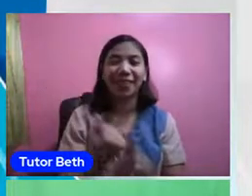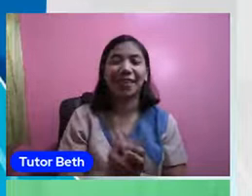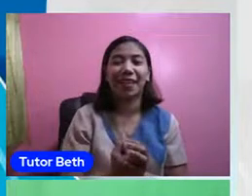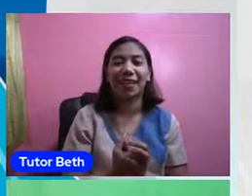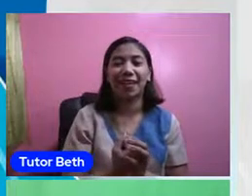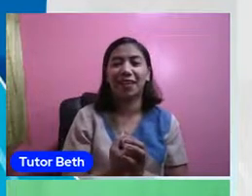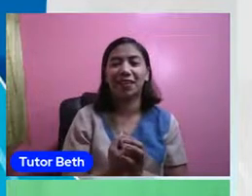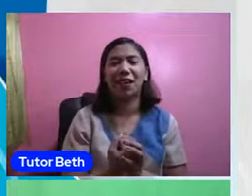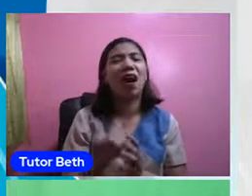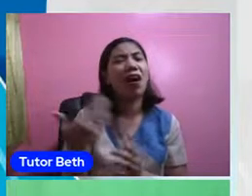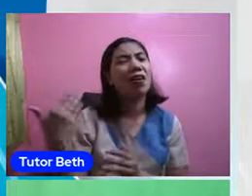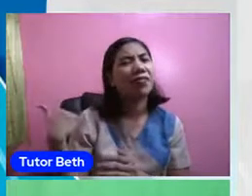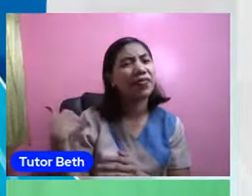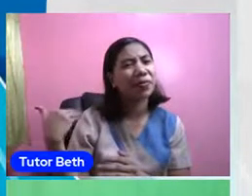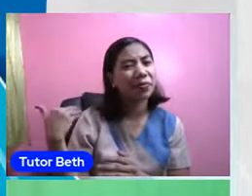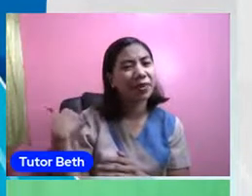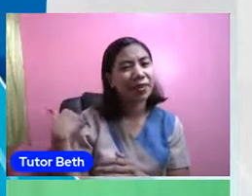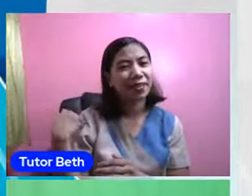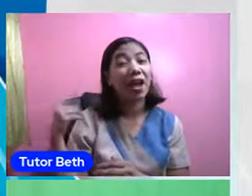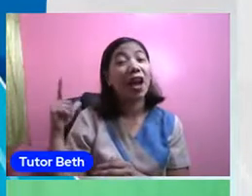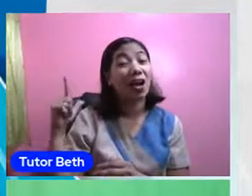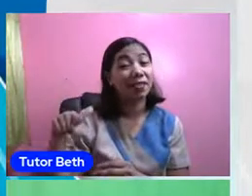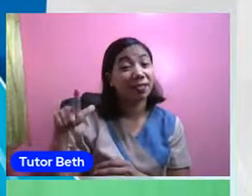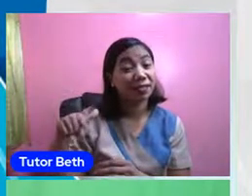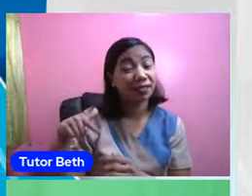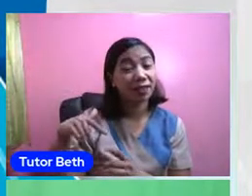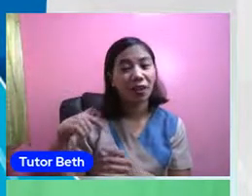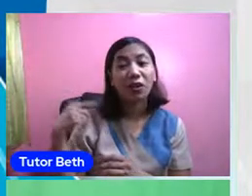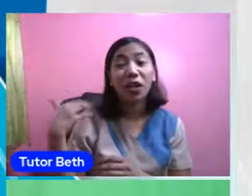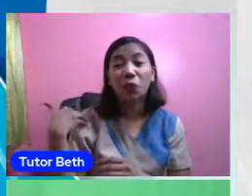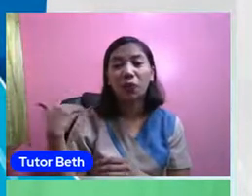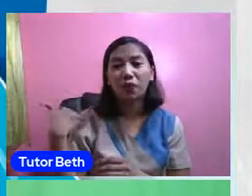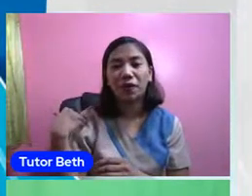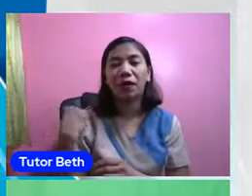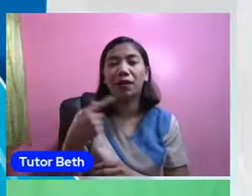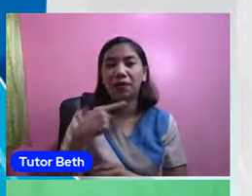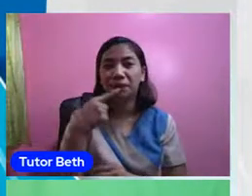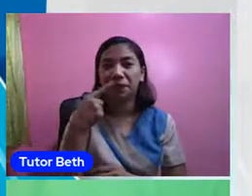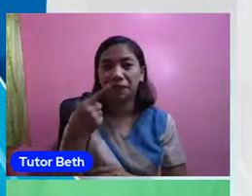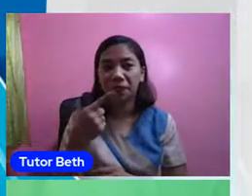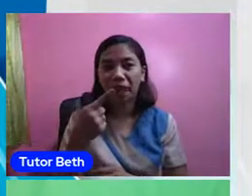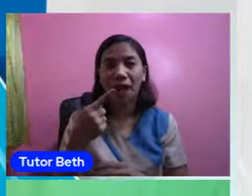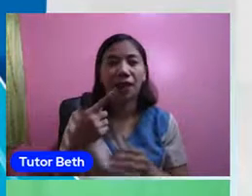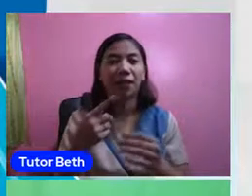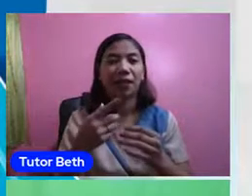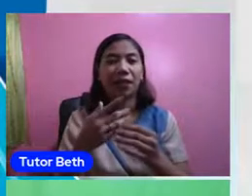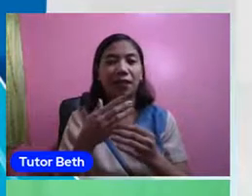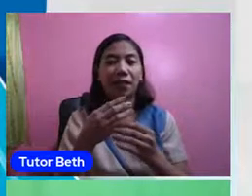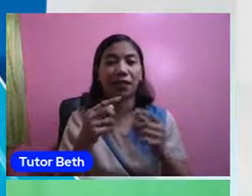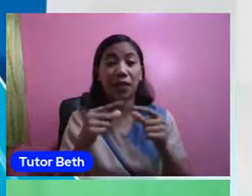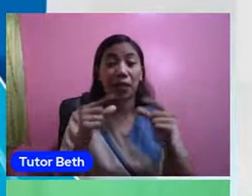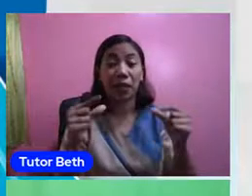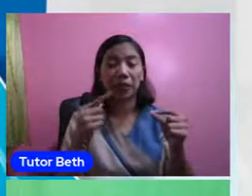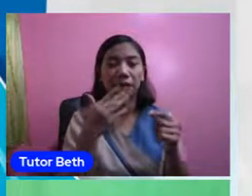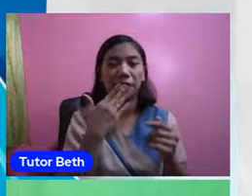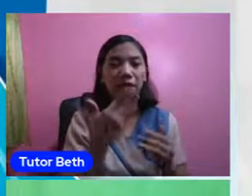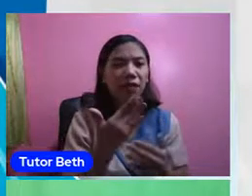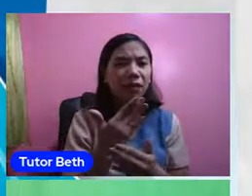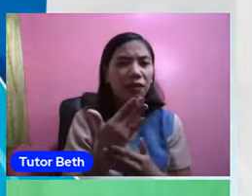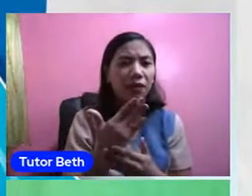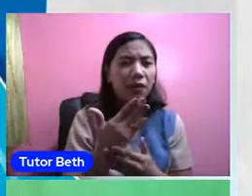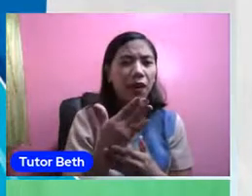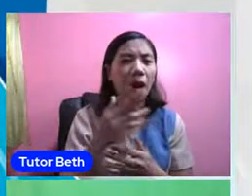natin, binabati po natin ang mga butihing principal namin from Las Vegas, Dr. Rizalina Villievo.